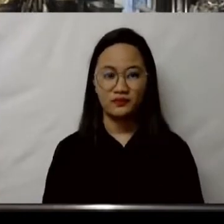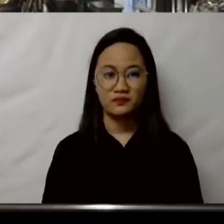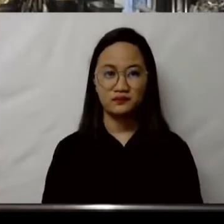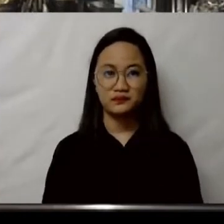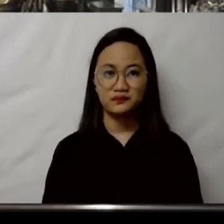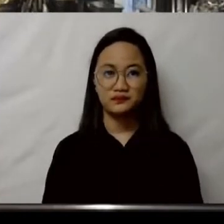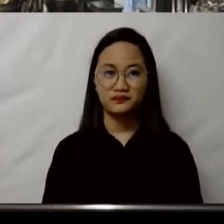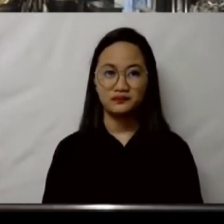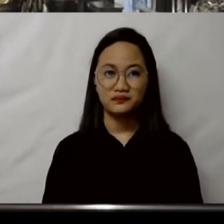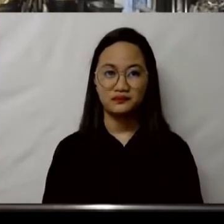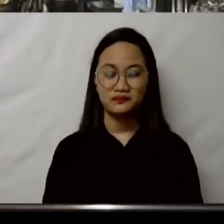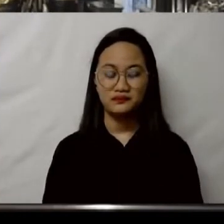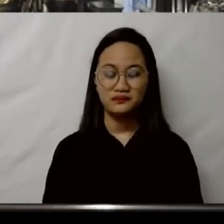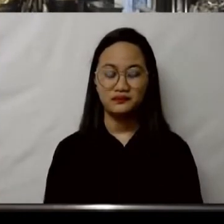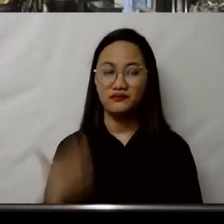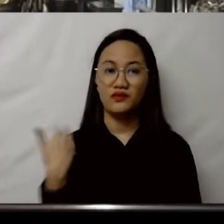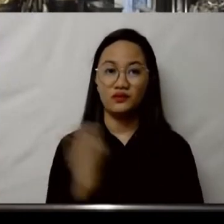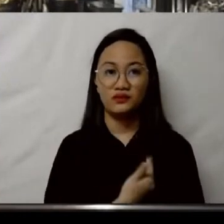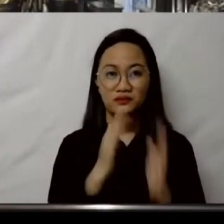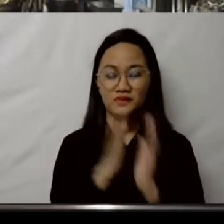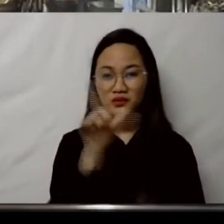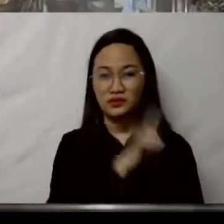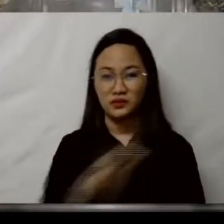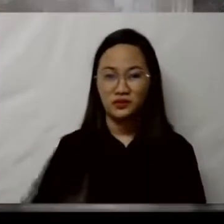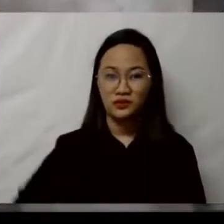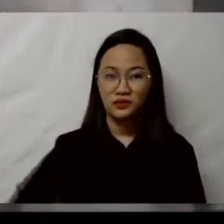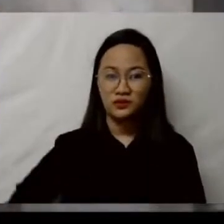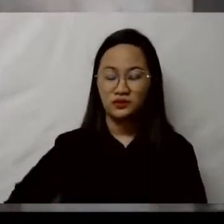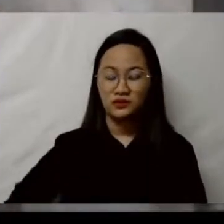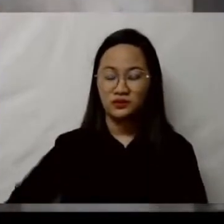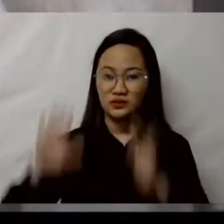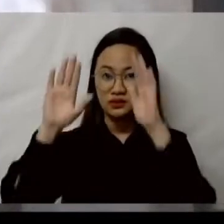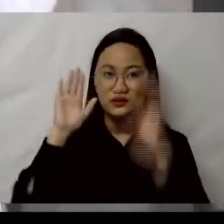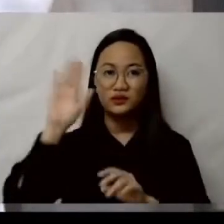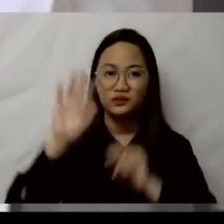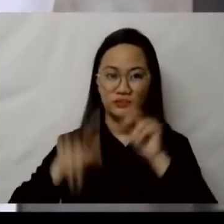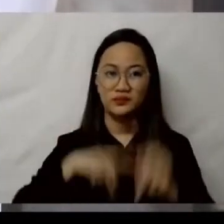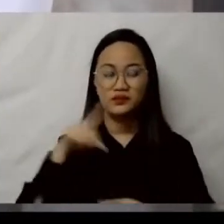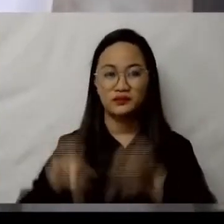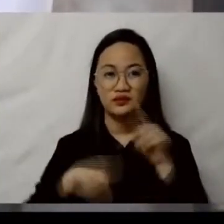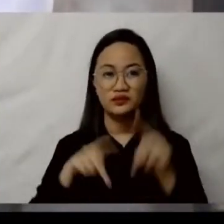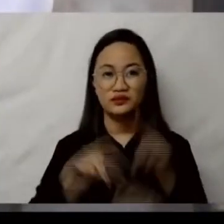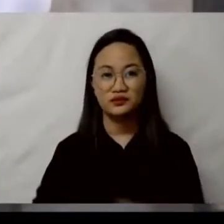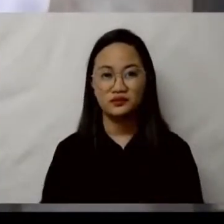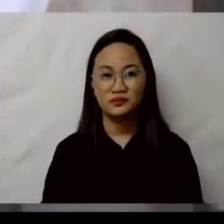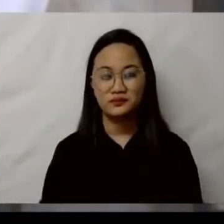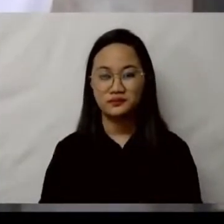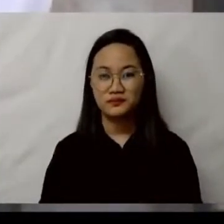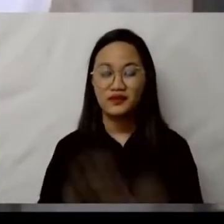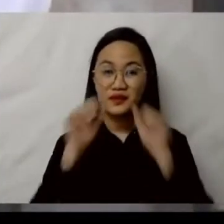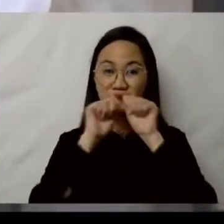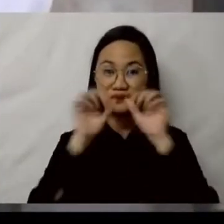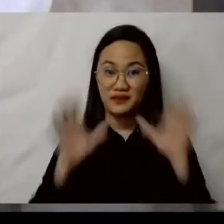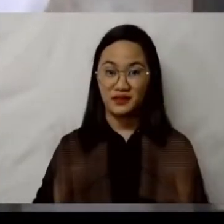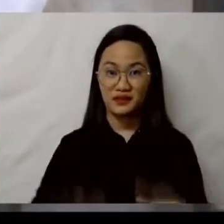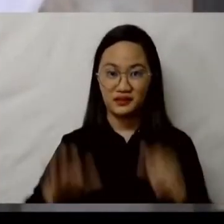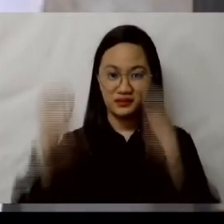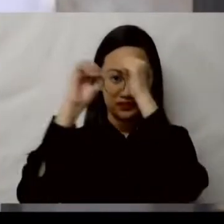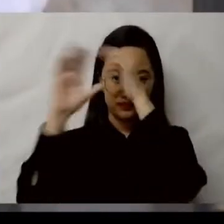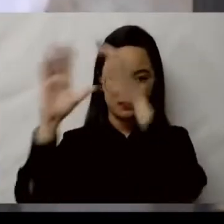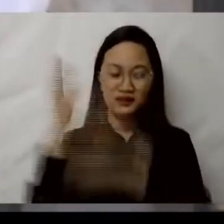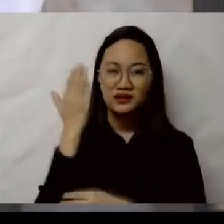Manalangin tayo. Panginoon, dinggin mo ang iyong bayan. Mapagpalang Ama, ikaw ang pinagmumula